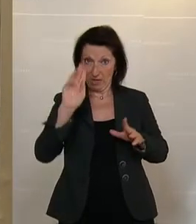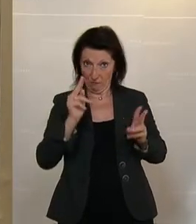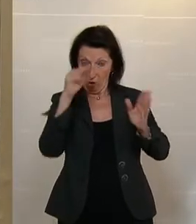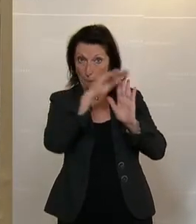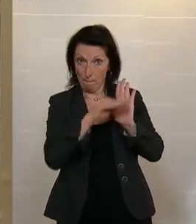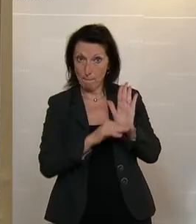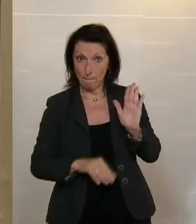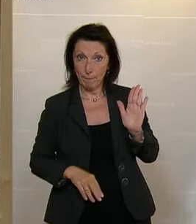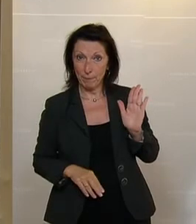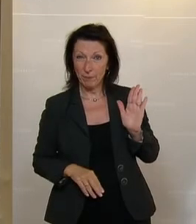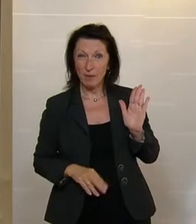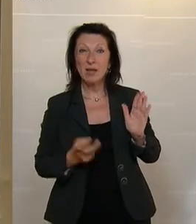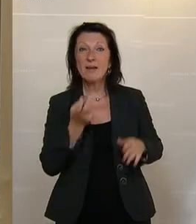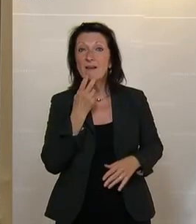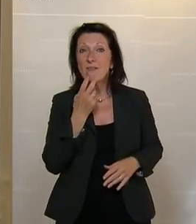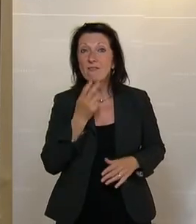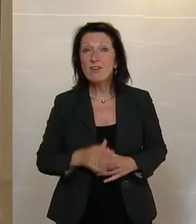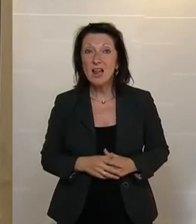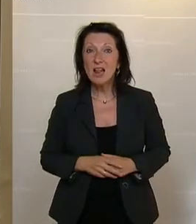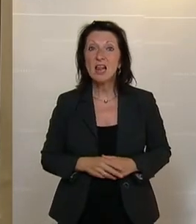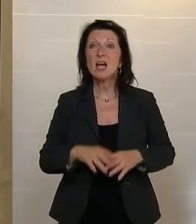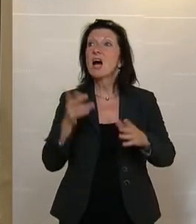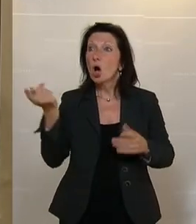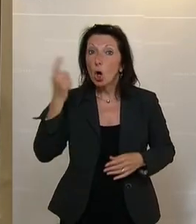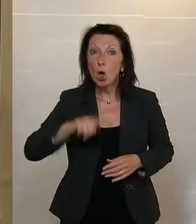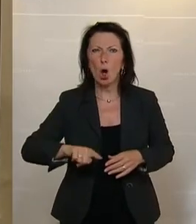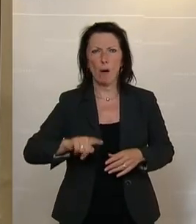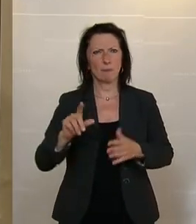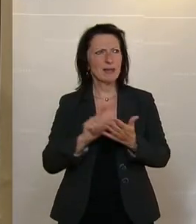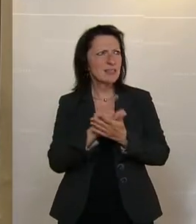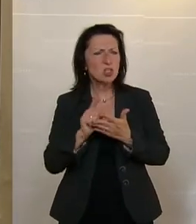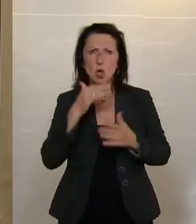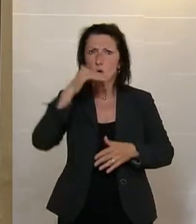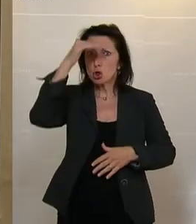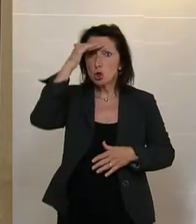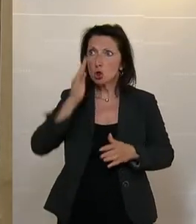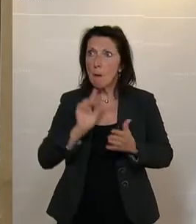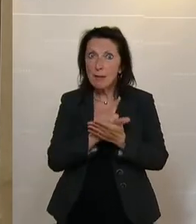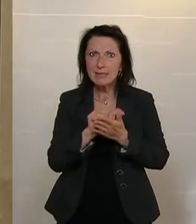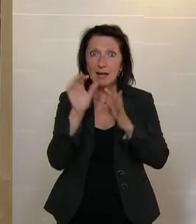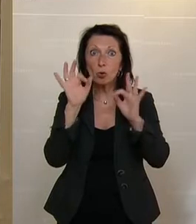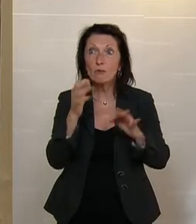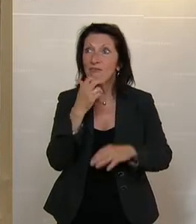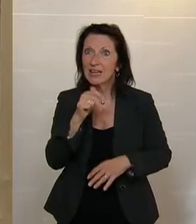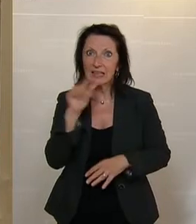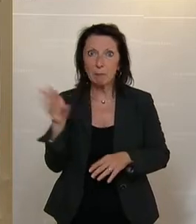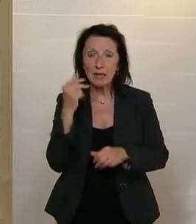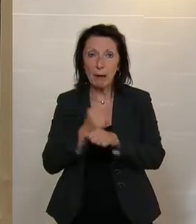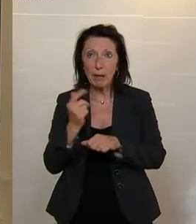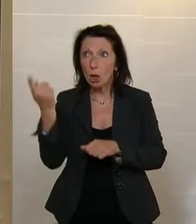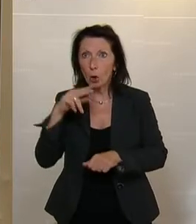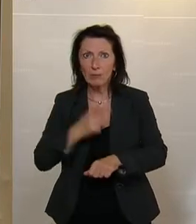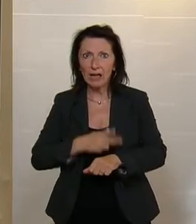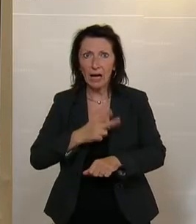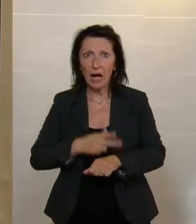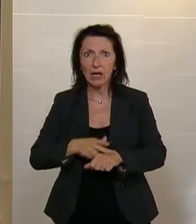gibt? Weil wir wollen eine ordentliche Saison haben. Weil wir nicht wollen haben, dass unsere Mitarbeiter krank werden. Dass nicht der eine und